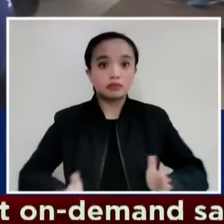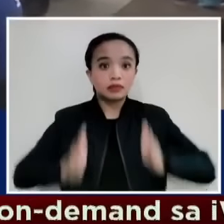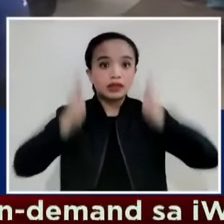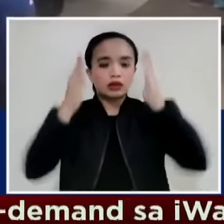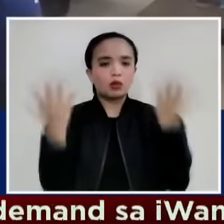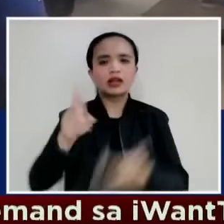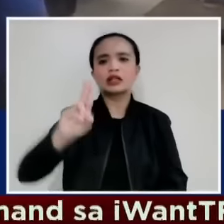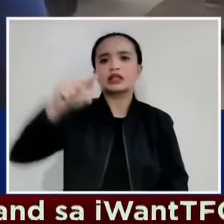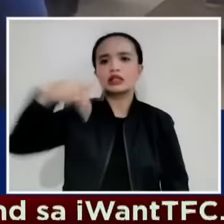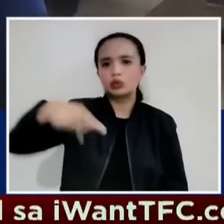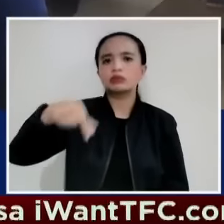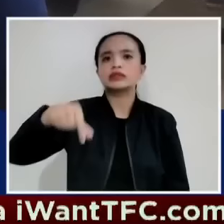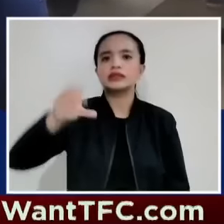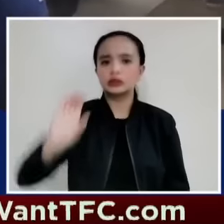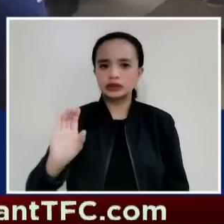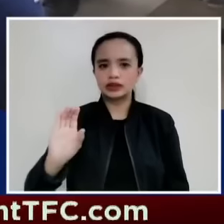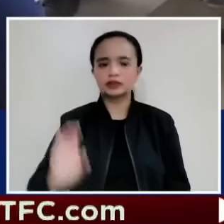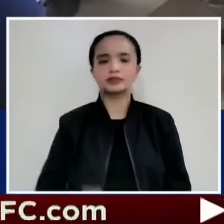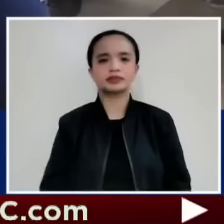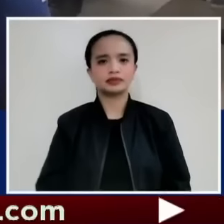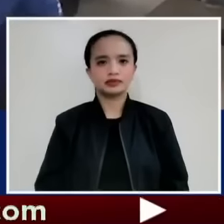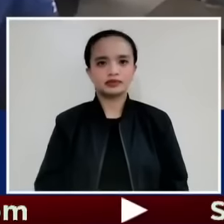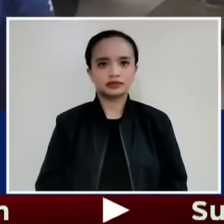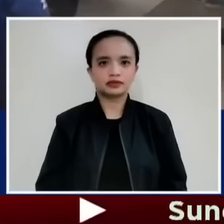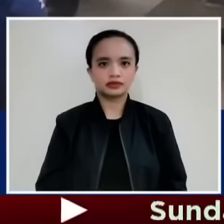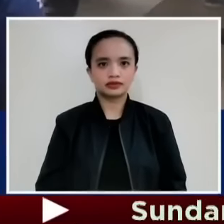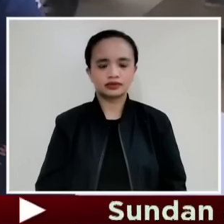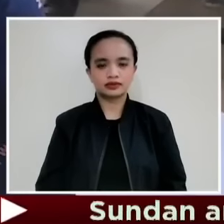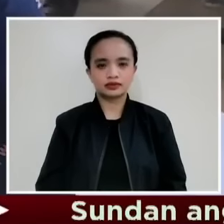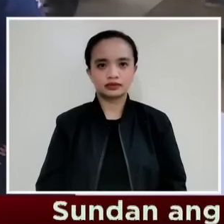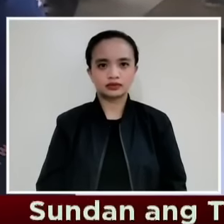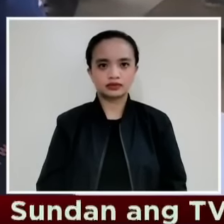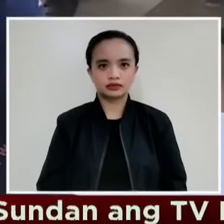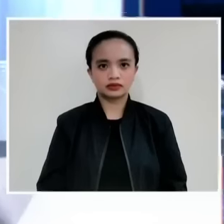Diliman. Adrian Ayalin, ABS-CBN News.